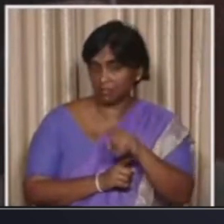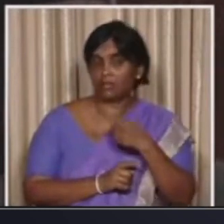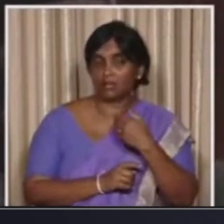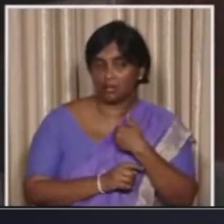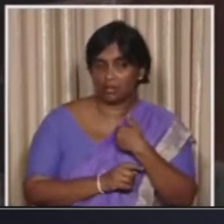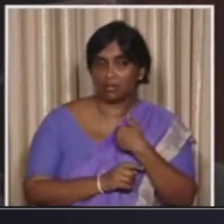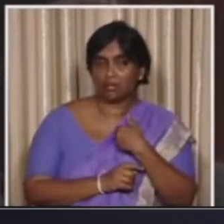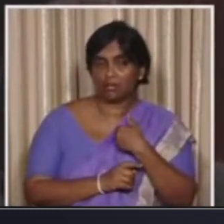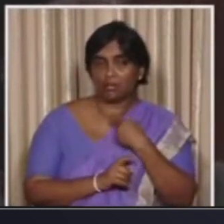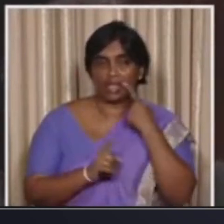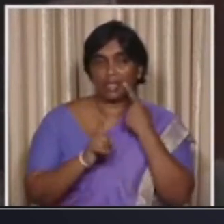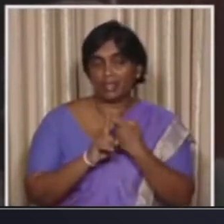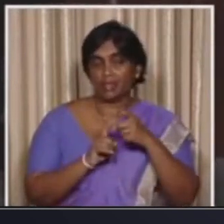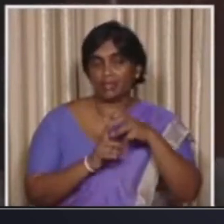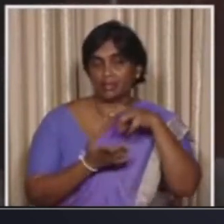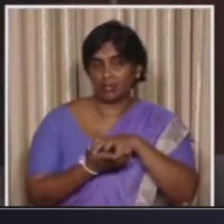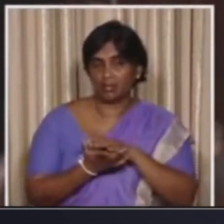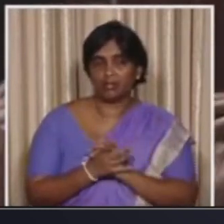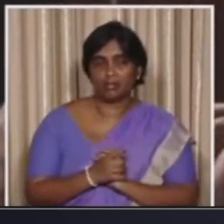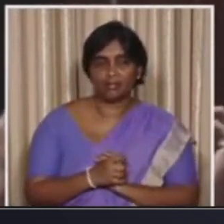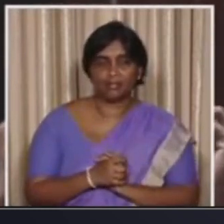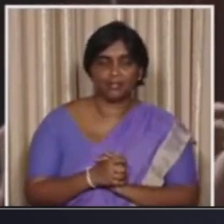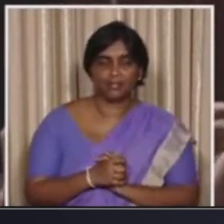අපේ මහනුදිස්සිකේ කර මට කියන්න ඕන